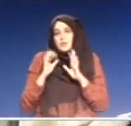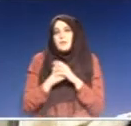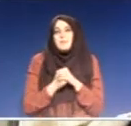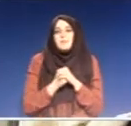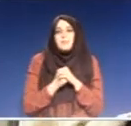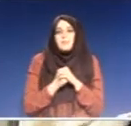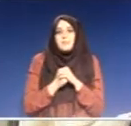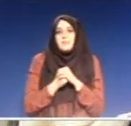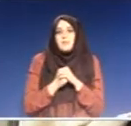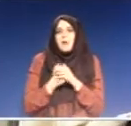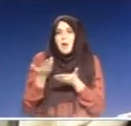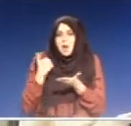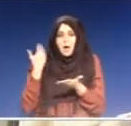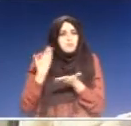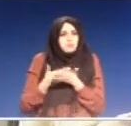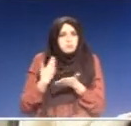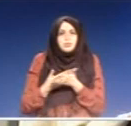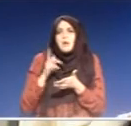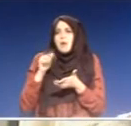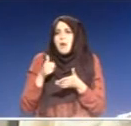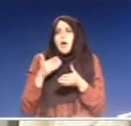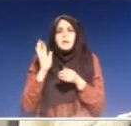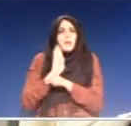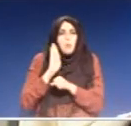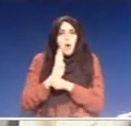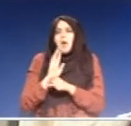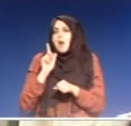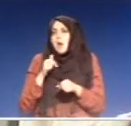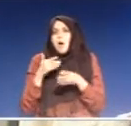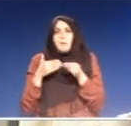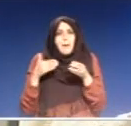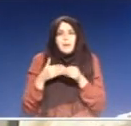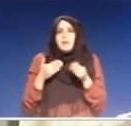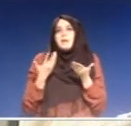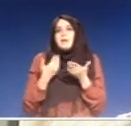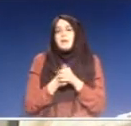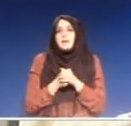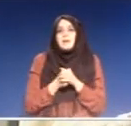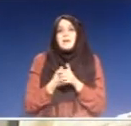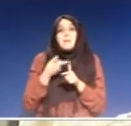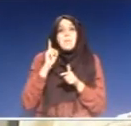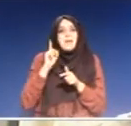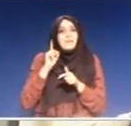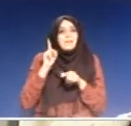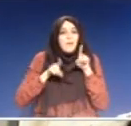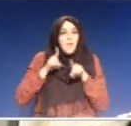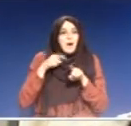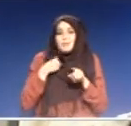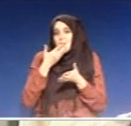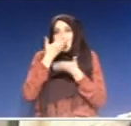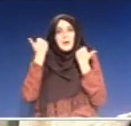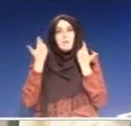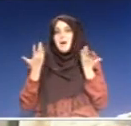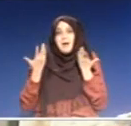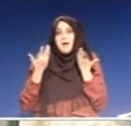يحكم، عنده أدلة، عنده وثائق ثبوتية، عنده شهود، عنده إلى غير ذلك، ولكن في مسائل فنية والتقنية